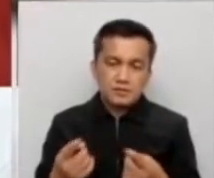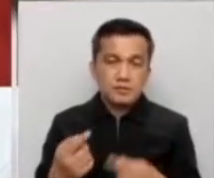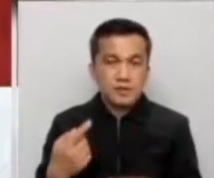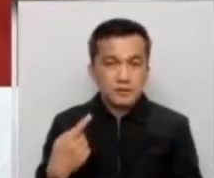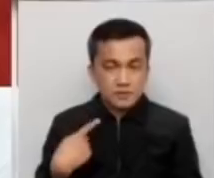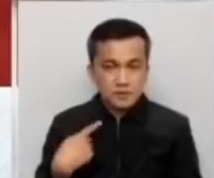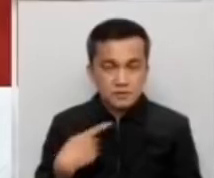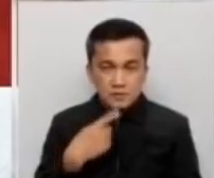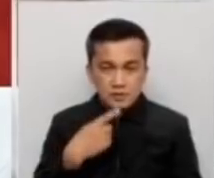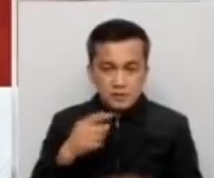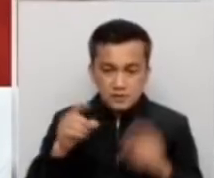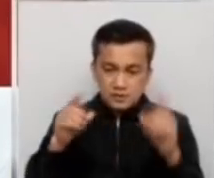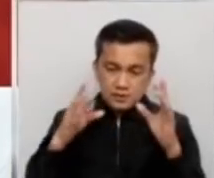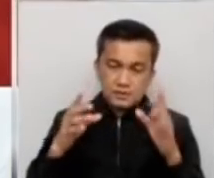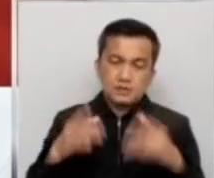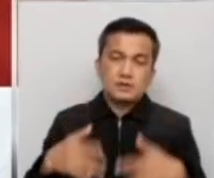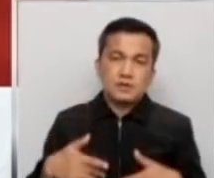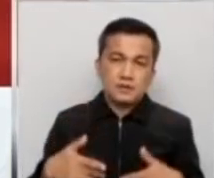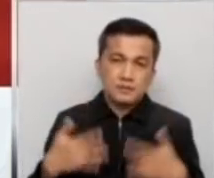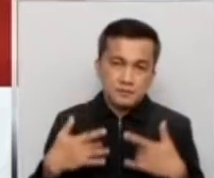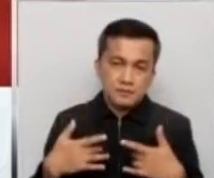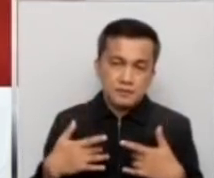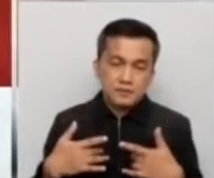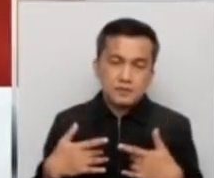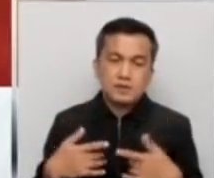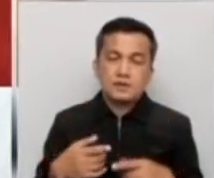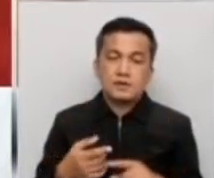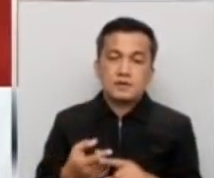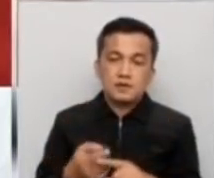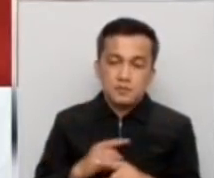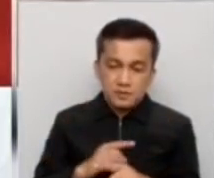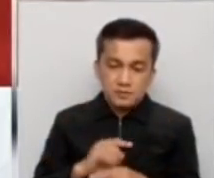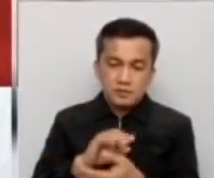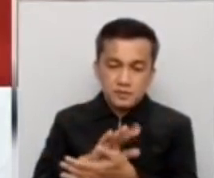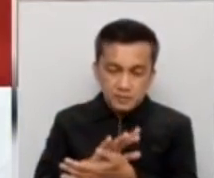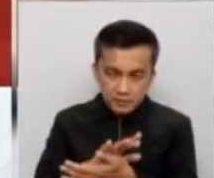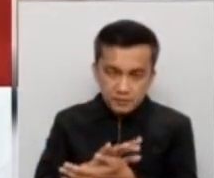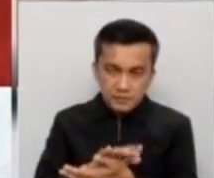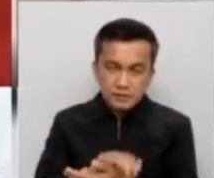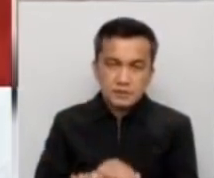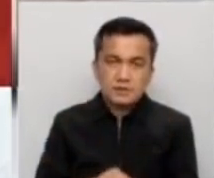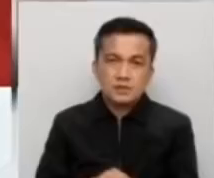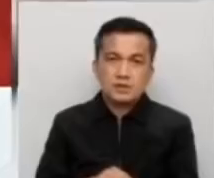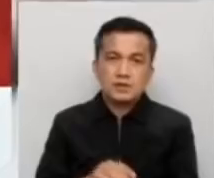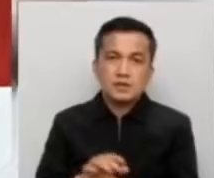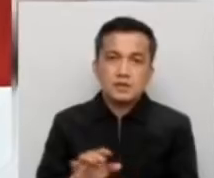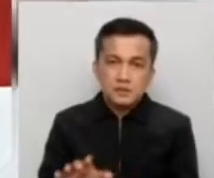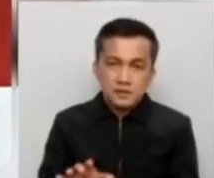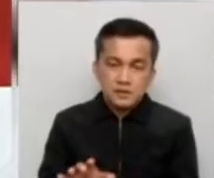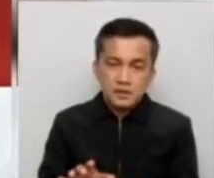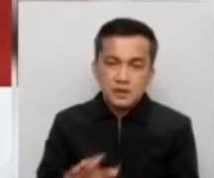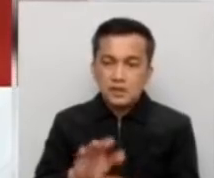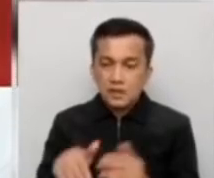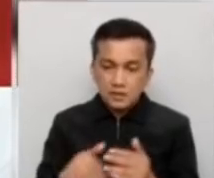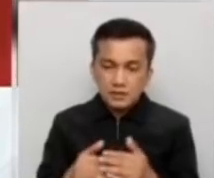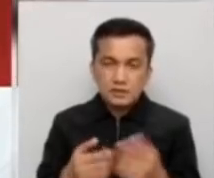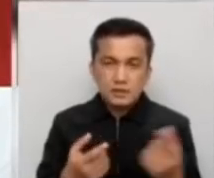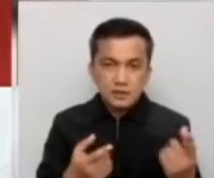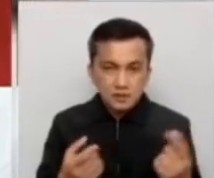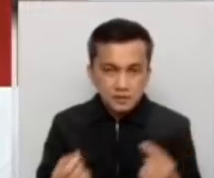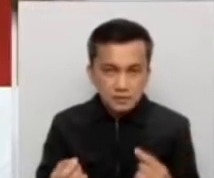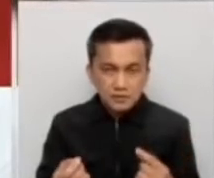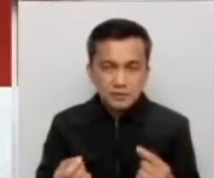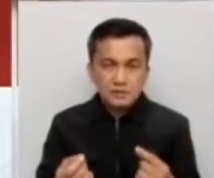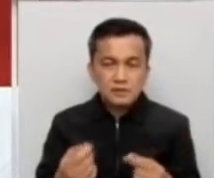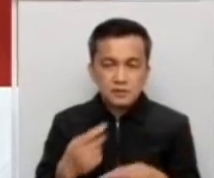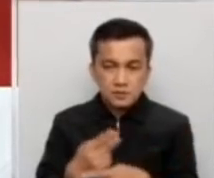life na nanggagaling sa pandemyang ito. Lahat ng ginagawa para maging productive ang